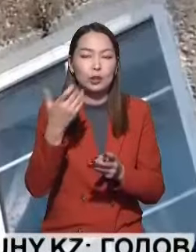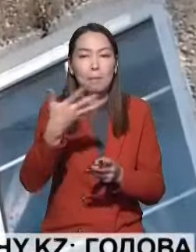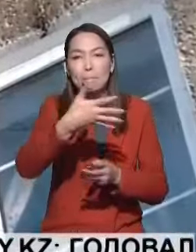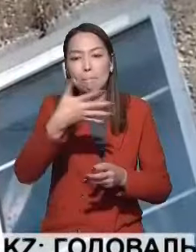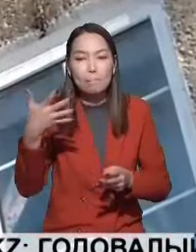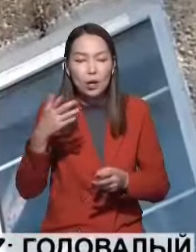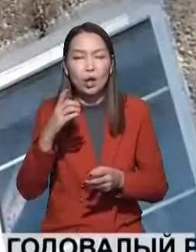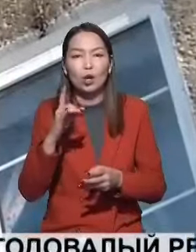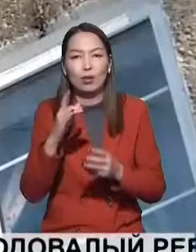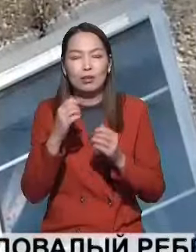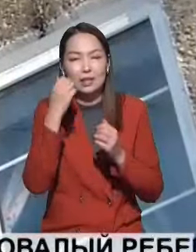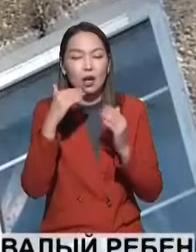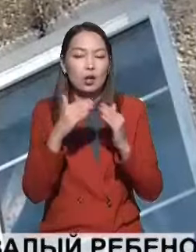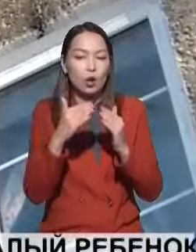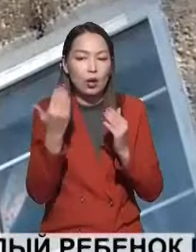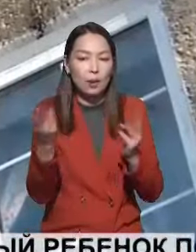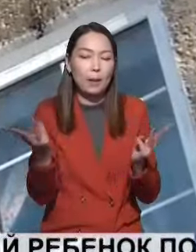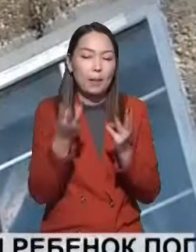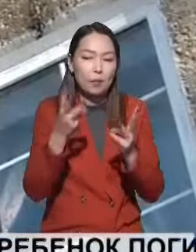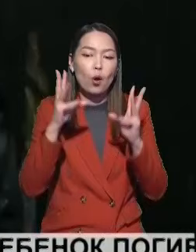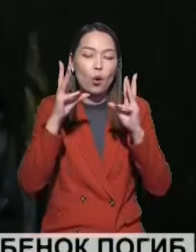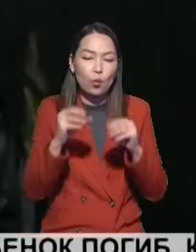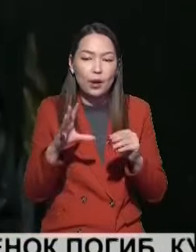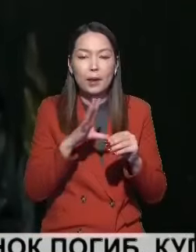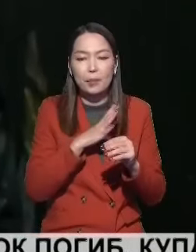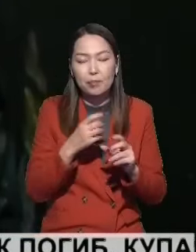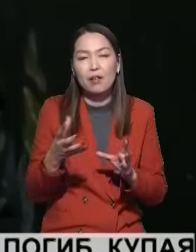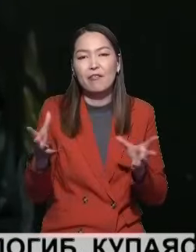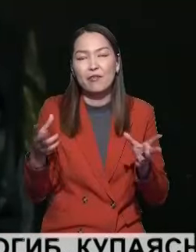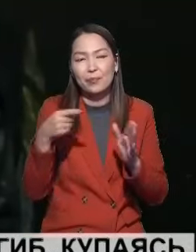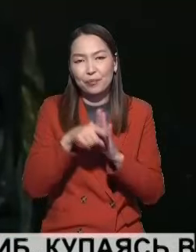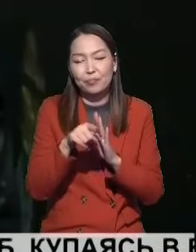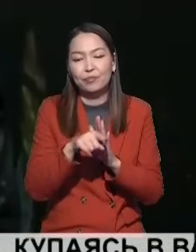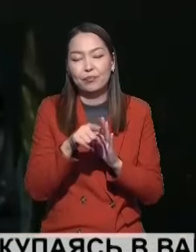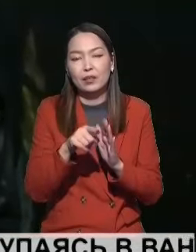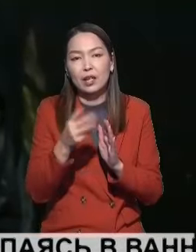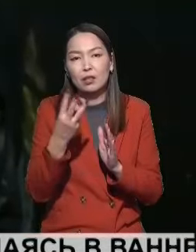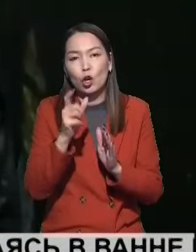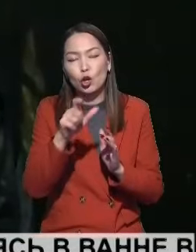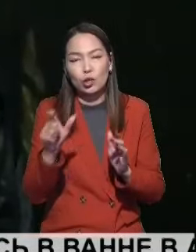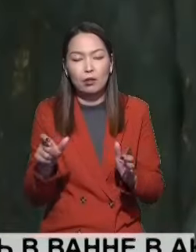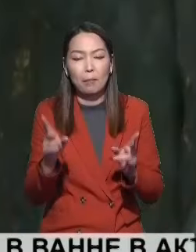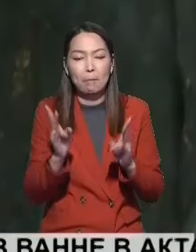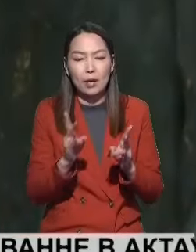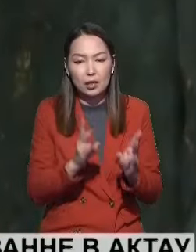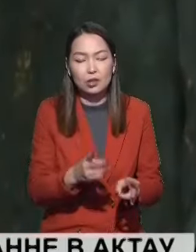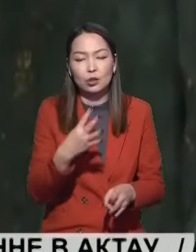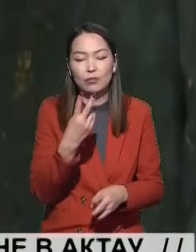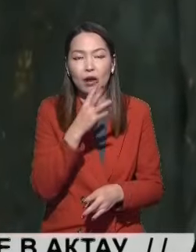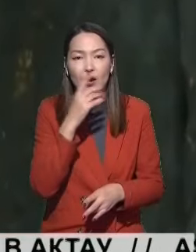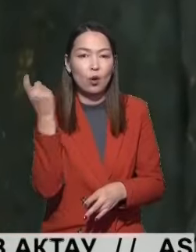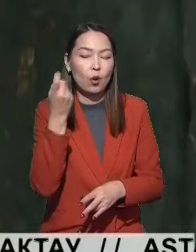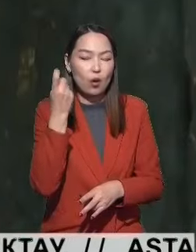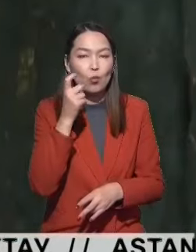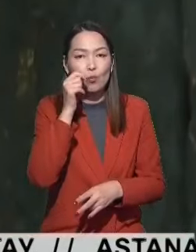хрущевки. Приехавшие на место пожарные потушили огонь и вынесли из пепелища троих пострадавших. 42-летний хозяин квартиры